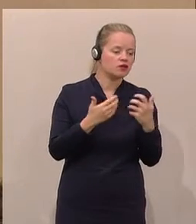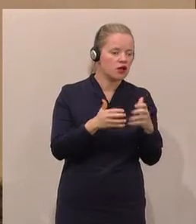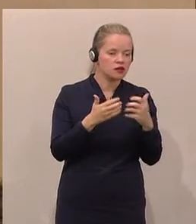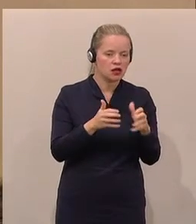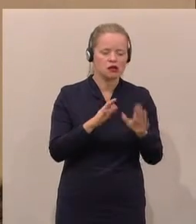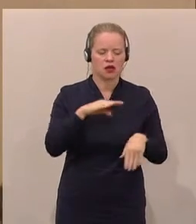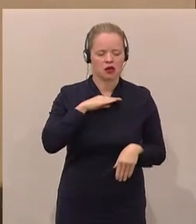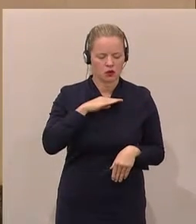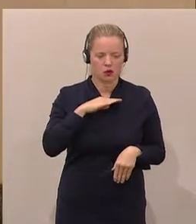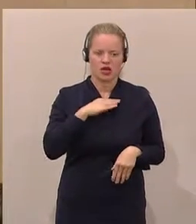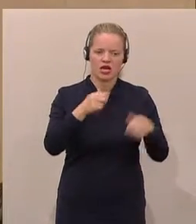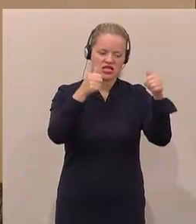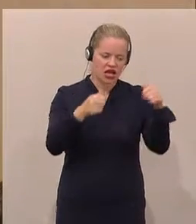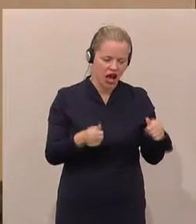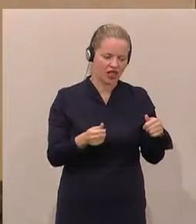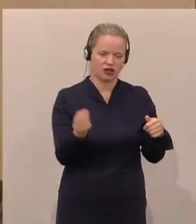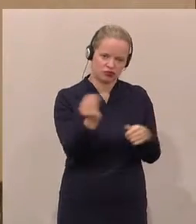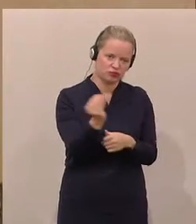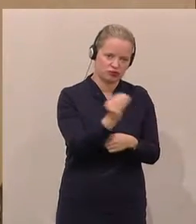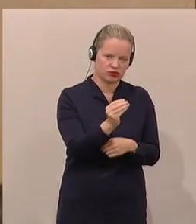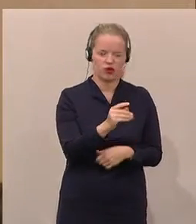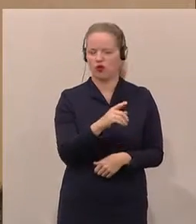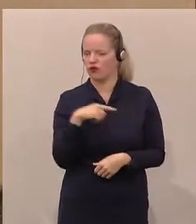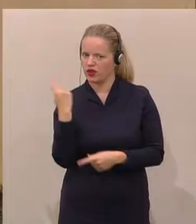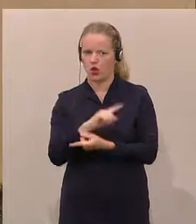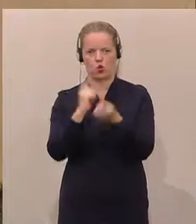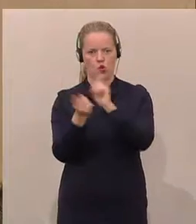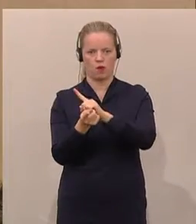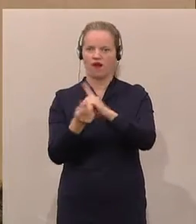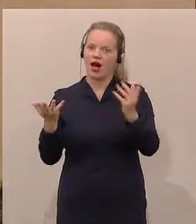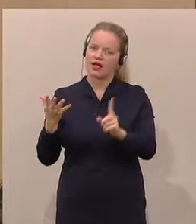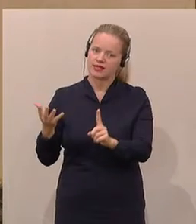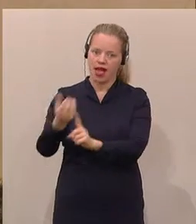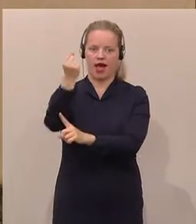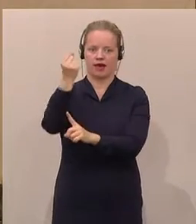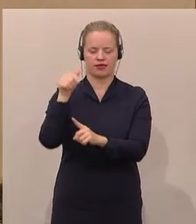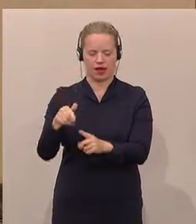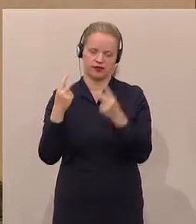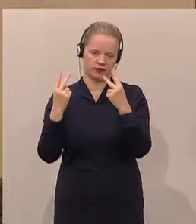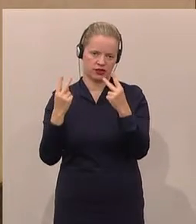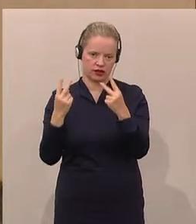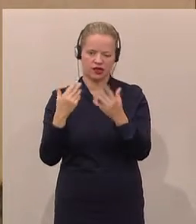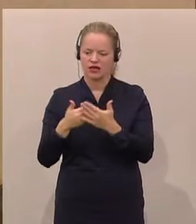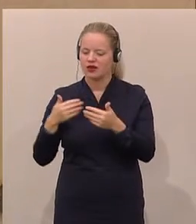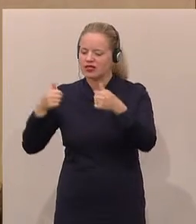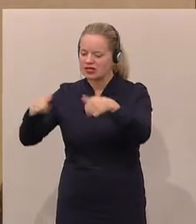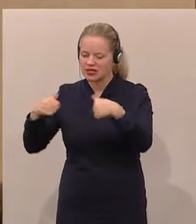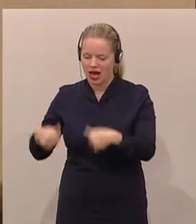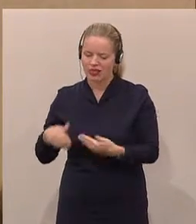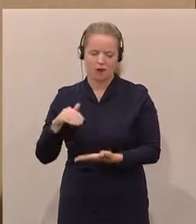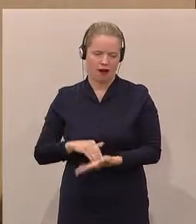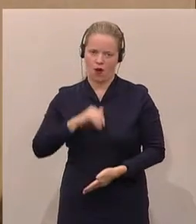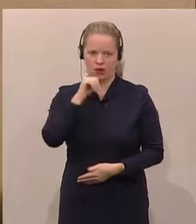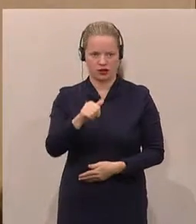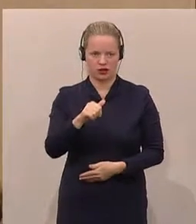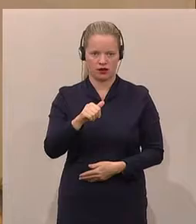aufgepeppt. Und wir sagen, nur das Erreichte zählt. Und deshalb brauchen wir keine Inserate. Denn wir leisten etwas für dieses